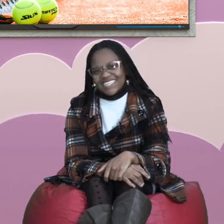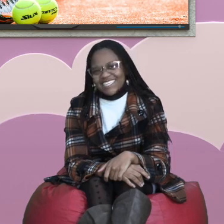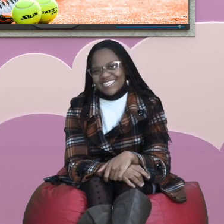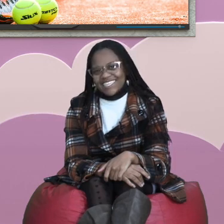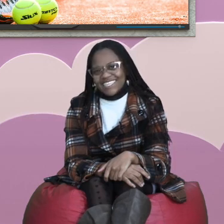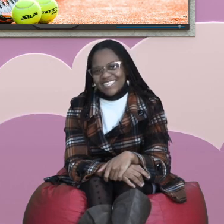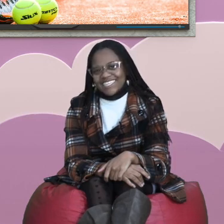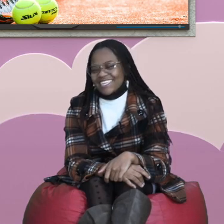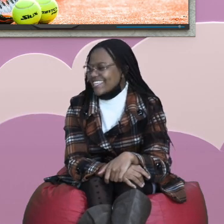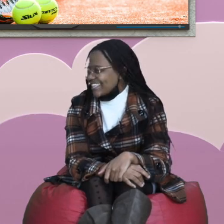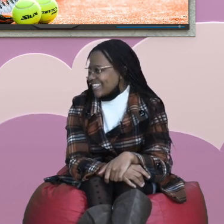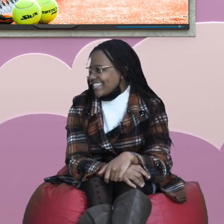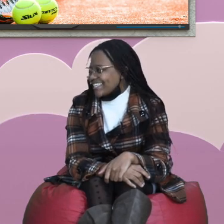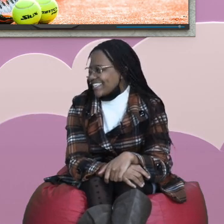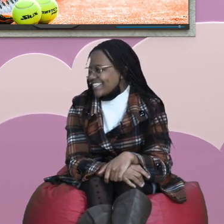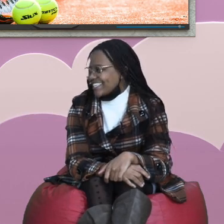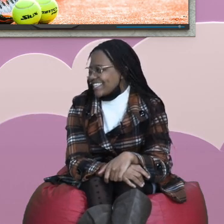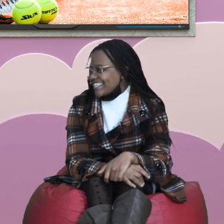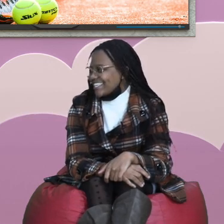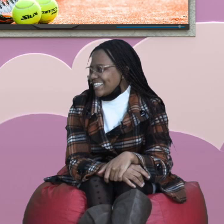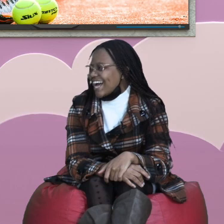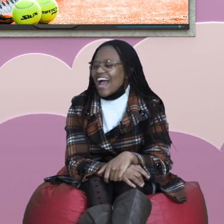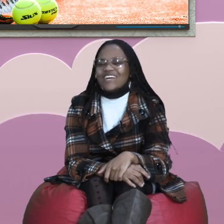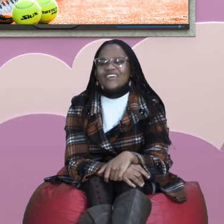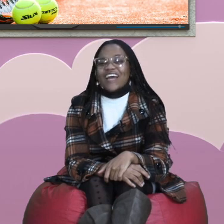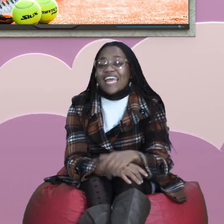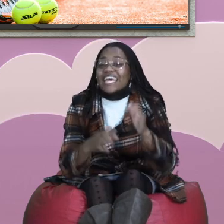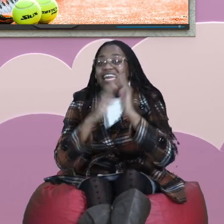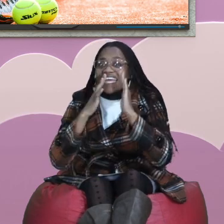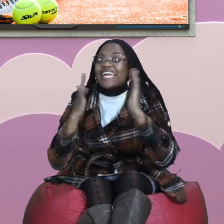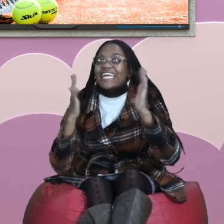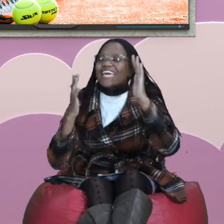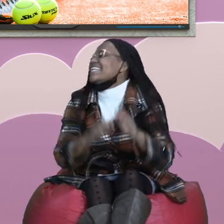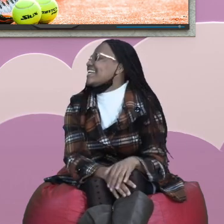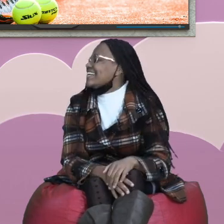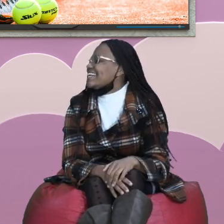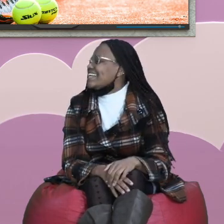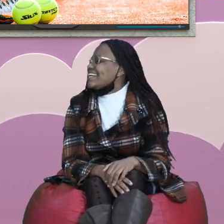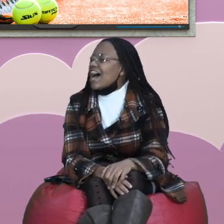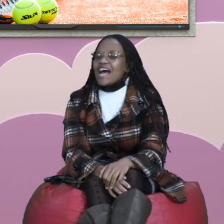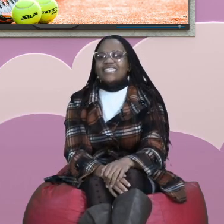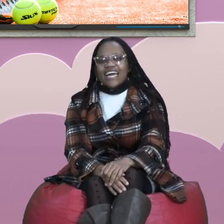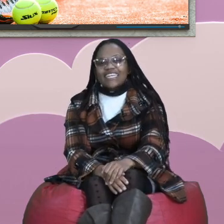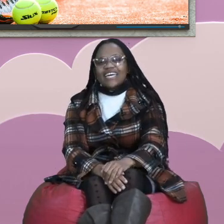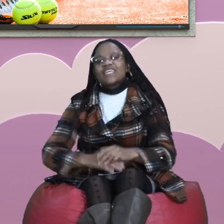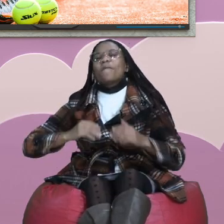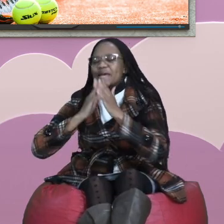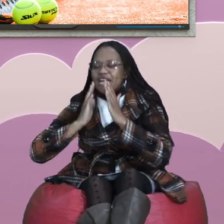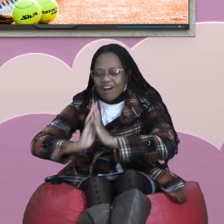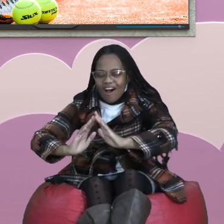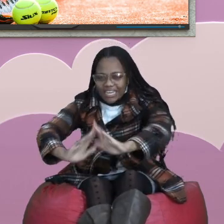Hy lieg, as hy lieg, groei sy neus. Ooh, ek ken. Wie is die pop? Dit